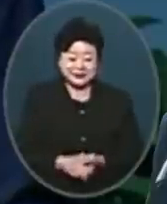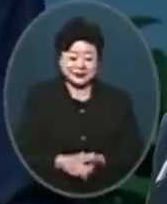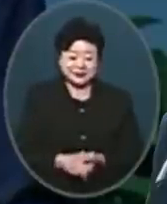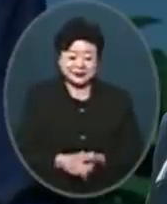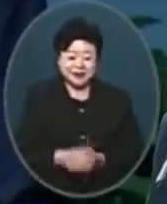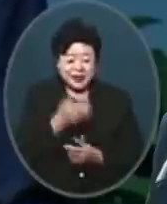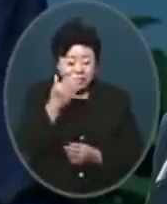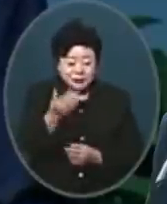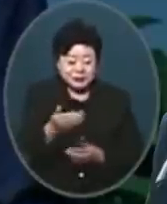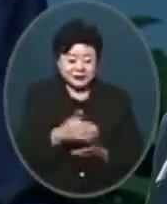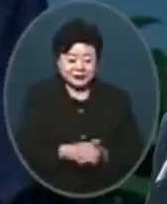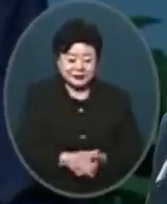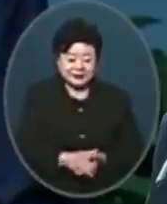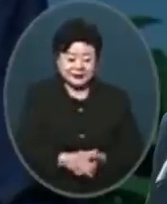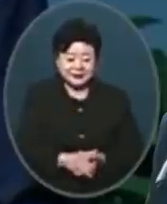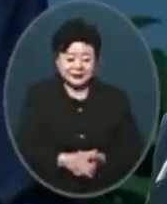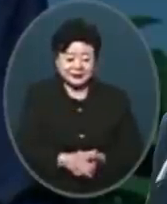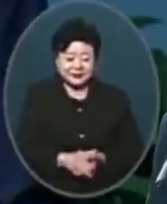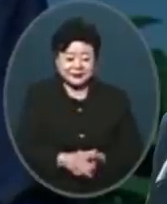여러분은